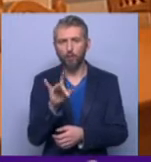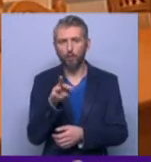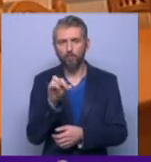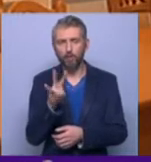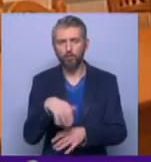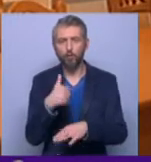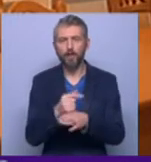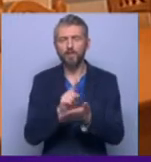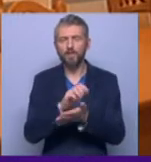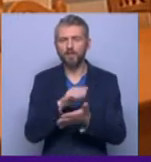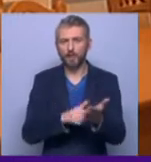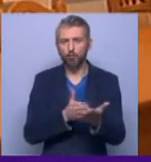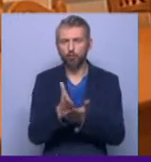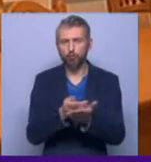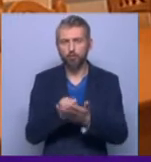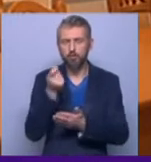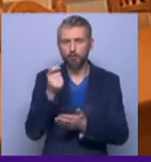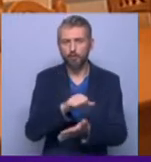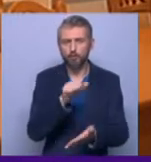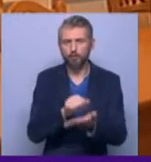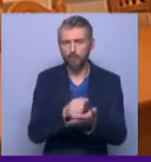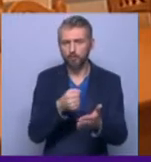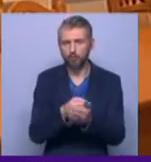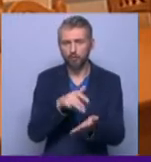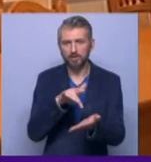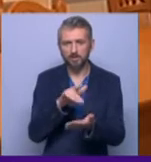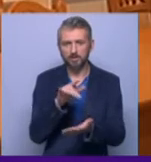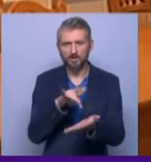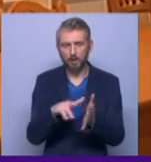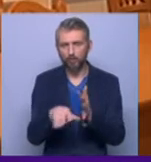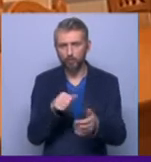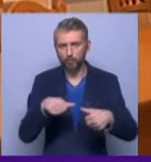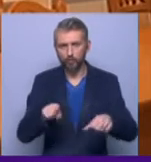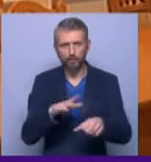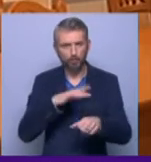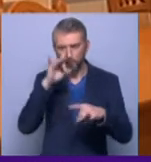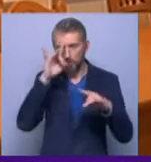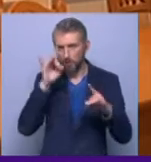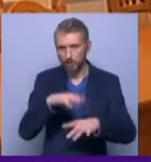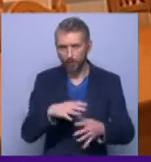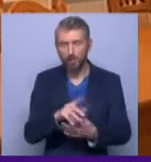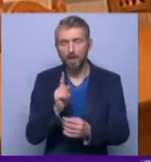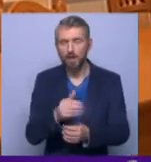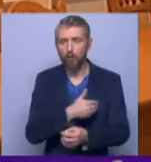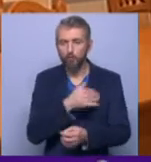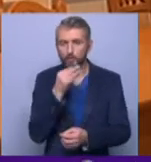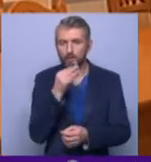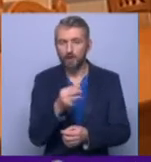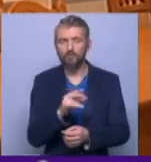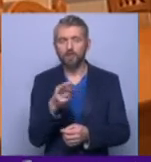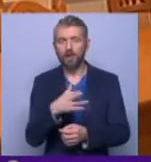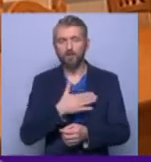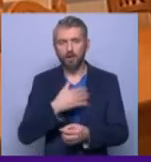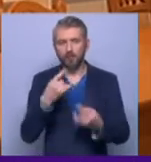голова фіскальної служби, подав документи до Центральної виборчої комісії, що було досить неочікуваним. Але хочу зазначити для